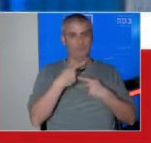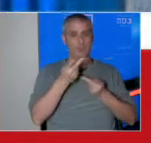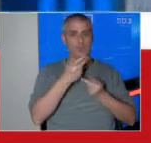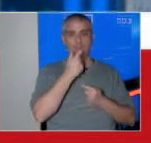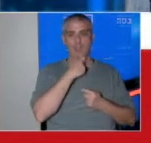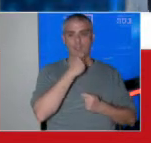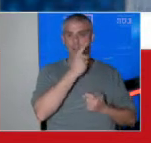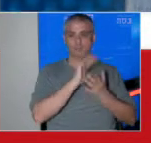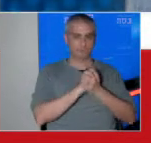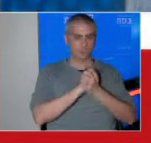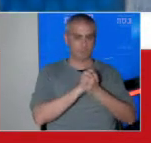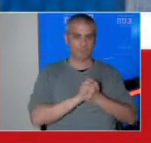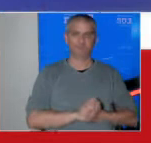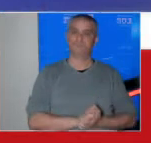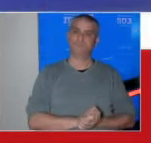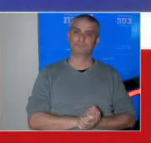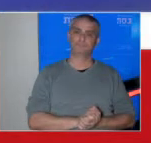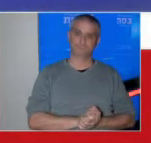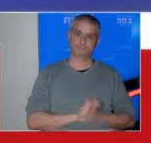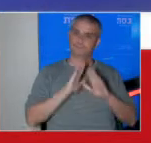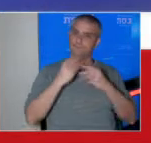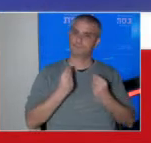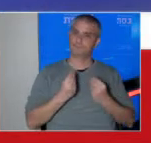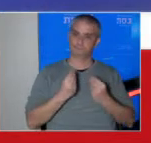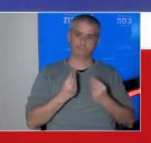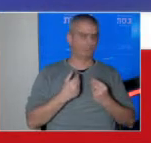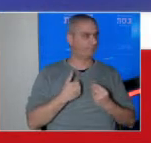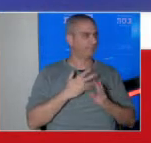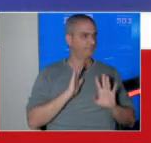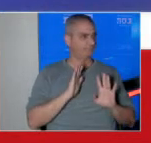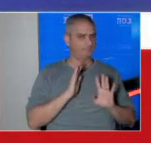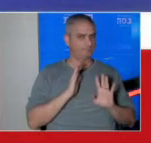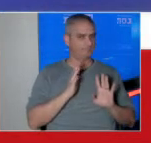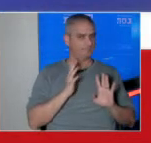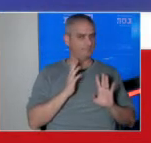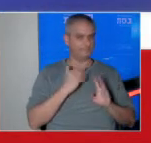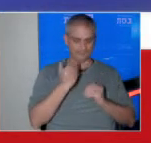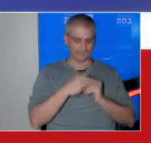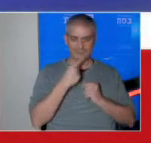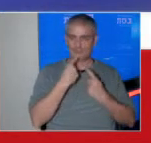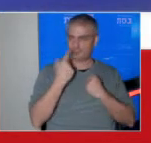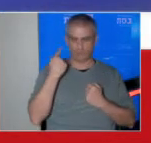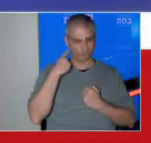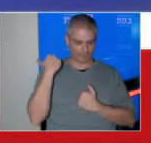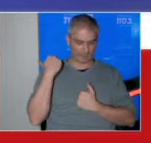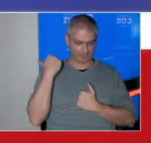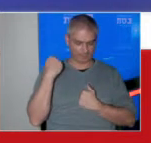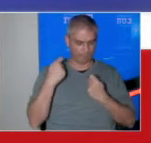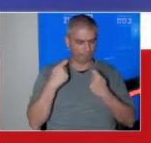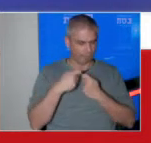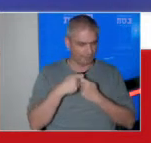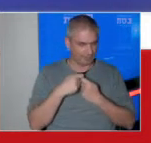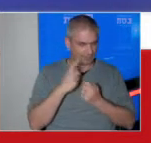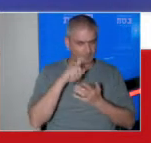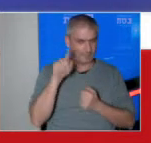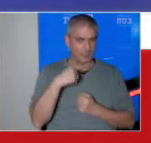שלום לך, פרופסור צמחוני. ערב טוב. טוב, כן. אני רק, מה שנקרא, זנב השיחה, שמעת אותו, לגבי עניין